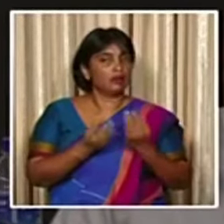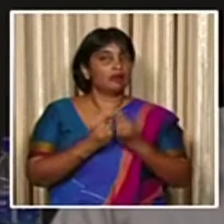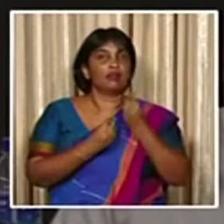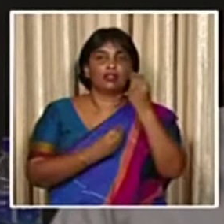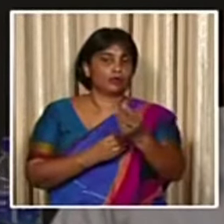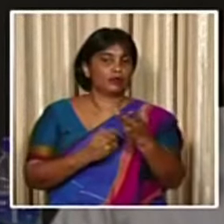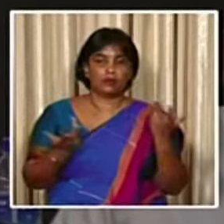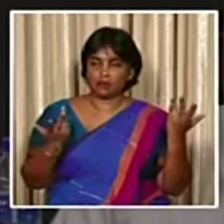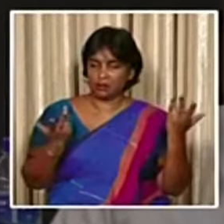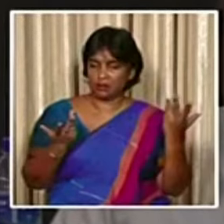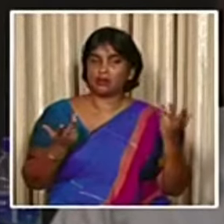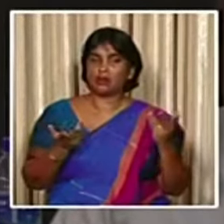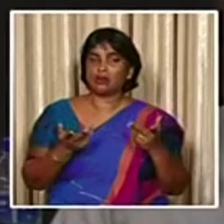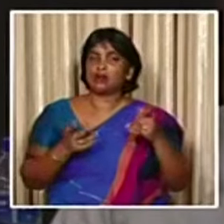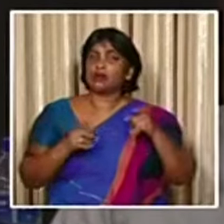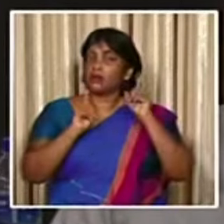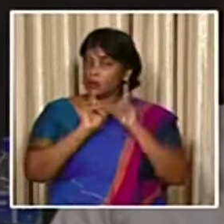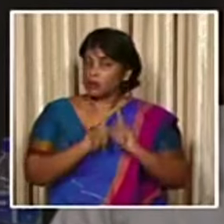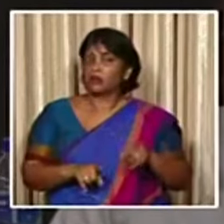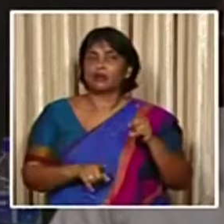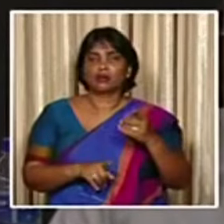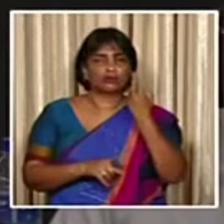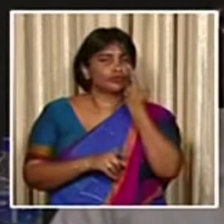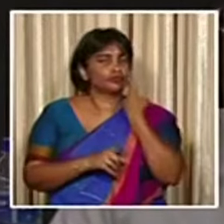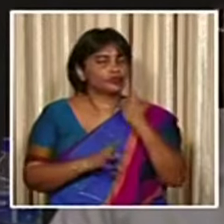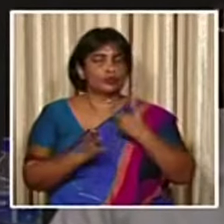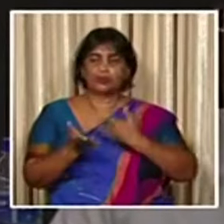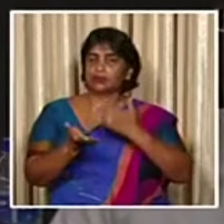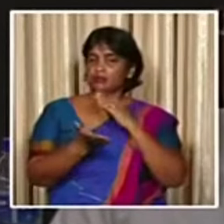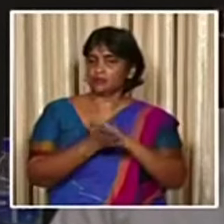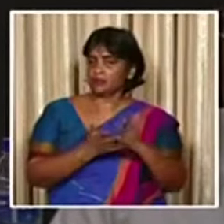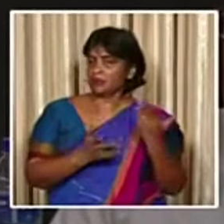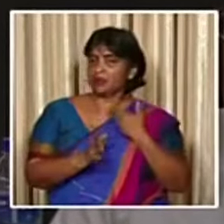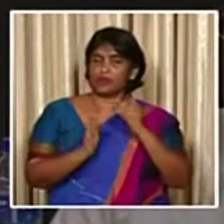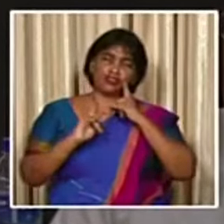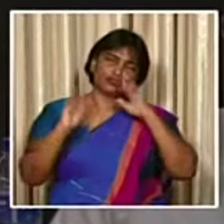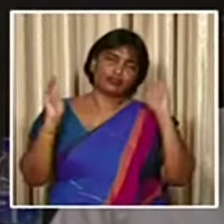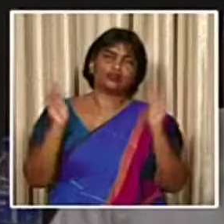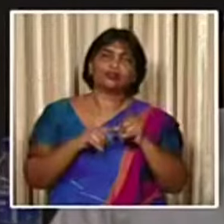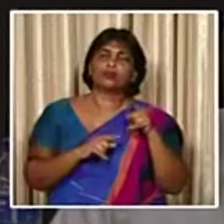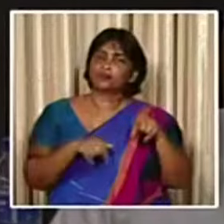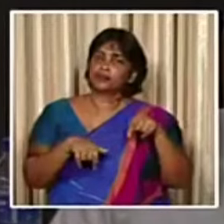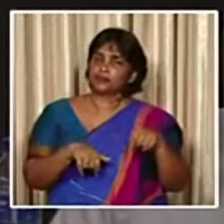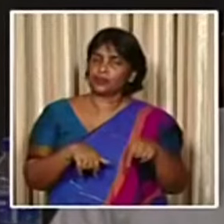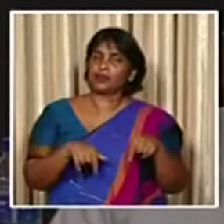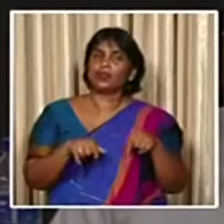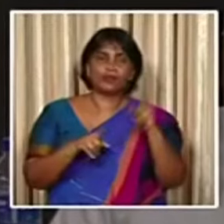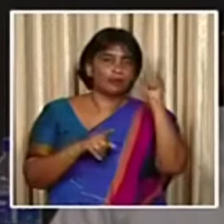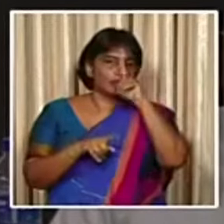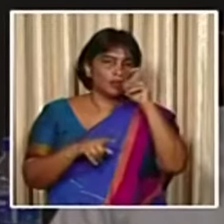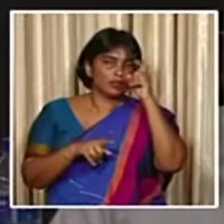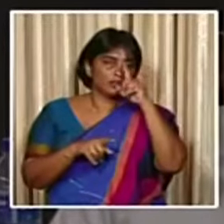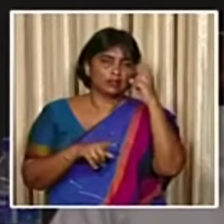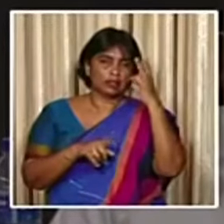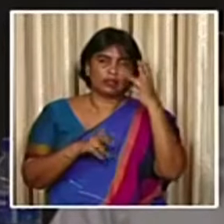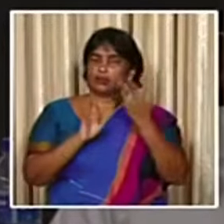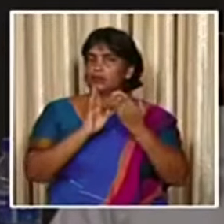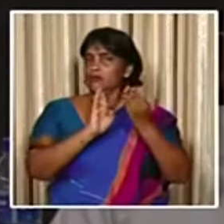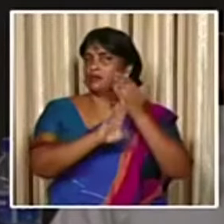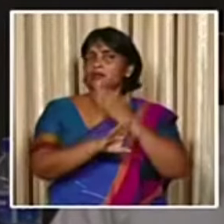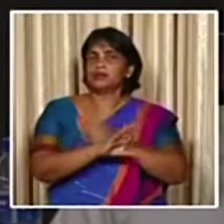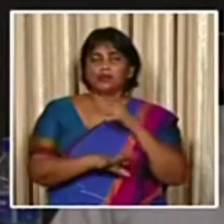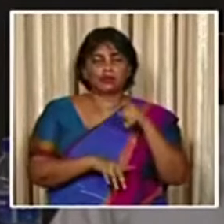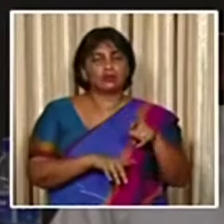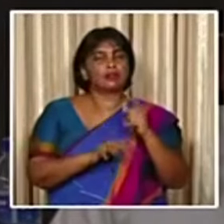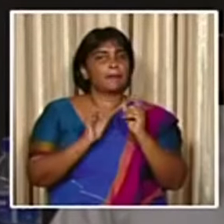ලබා දුන්නේ නැහැ. හරි, මෙහෙම සානුකම්පිත වෙන්නවත් බැරි දවෝම වශයෙන්. දැන් මීට මාස දෙක තුනකට එහා